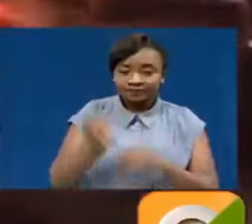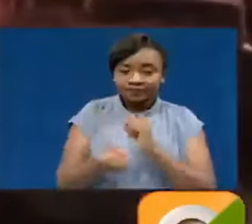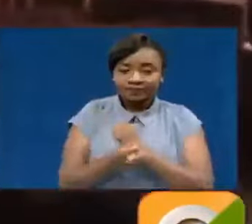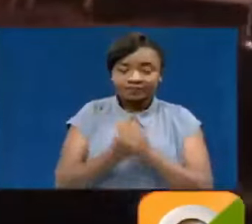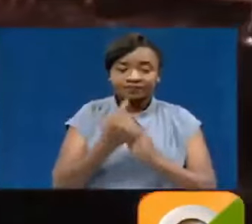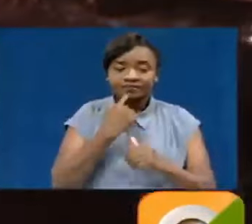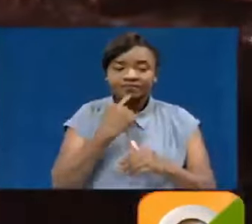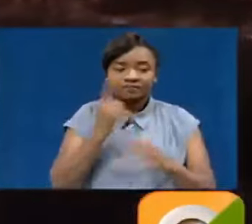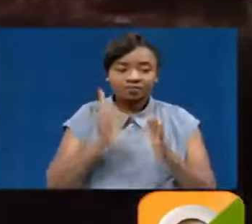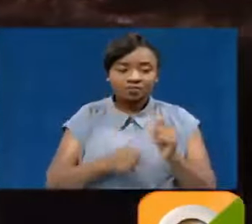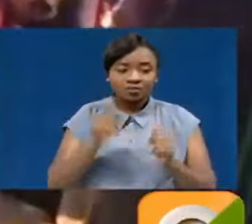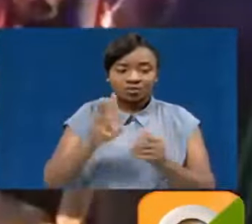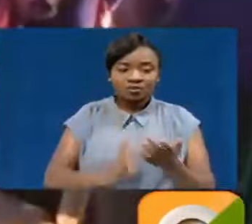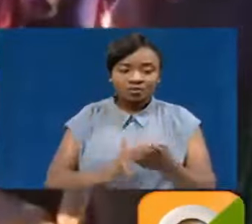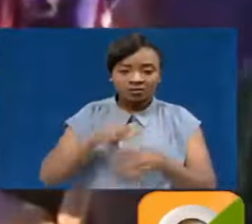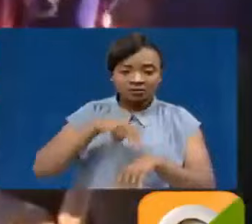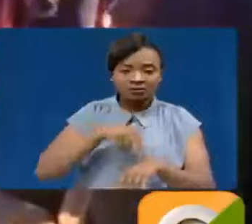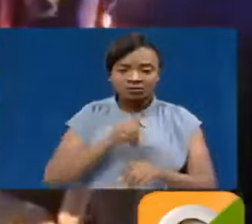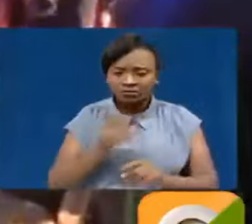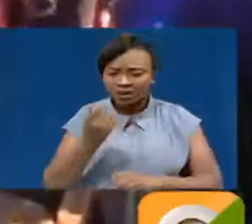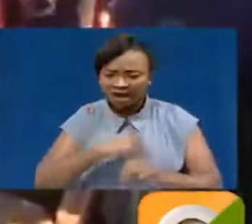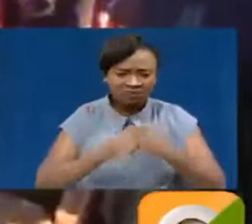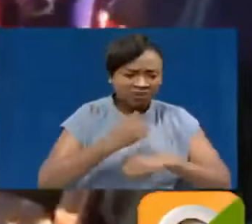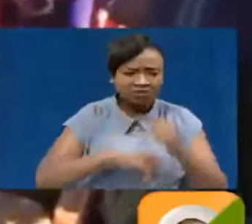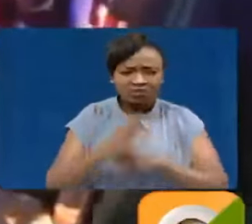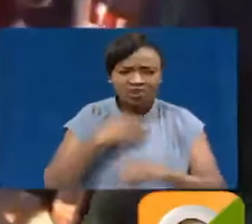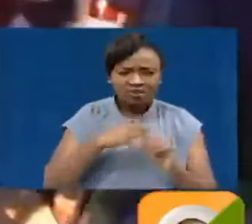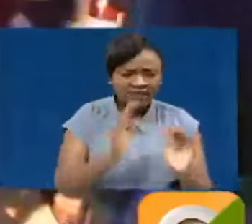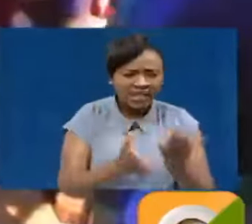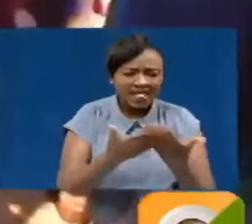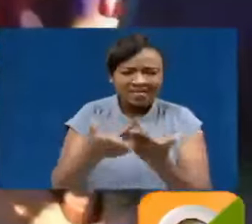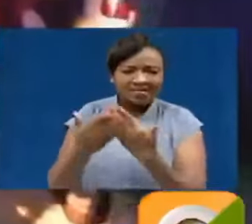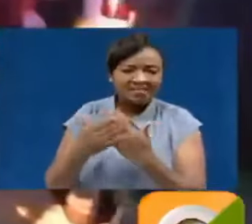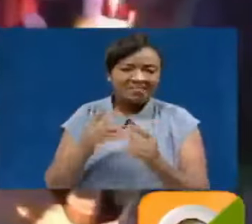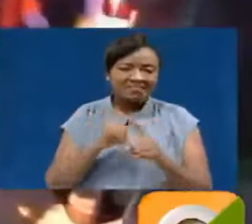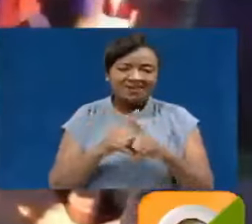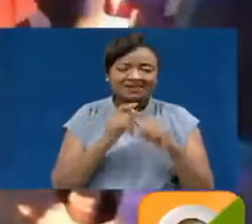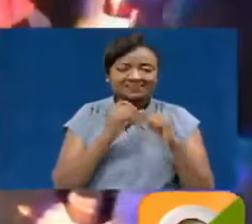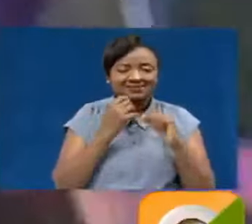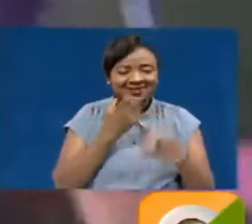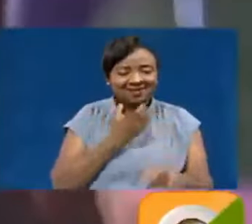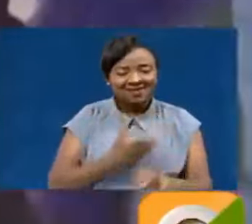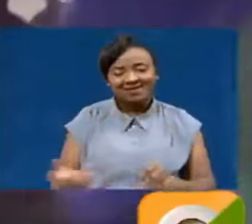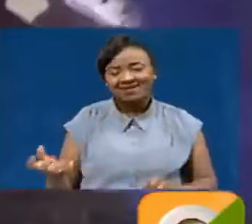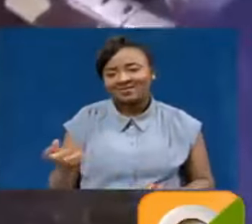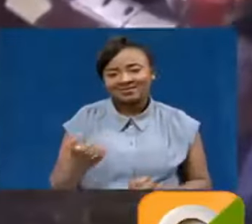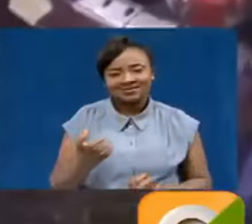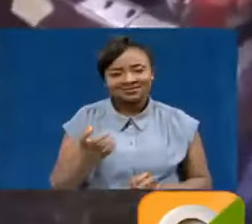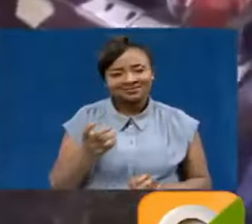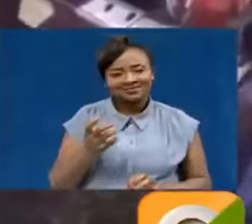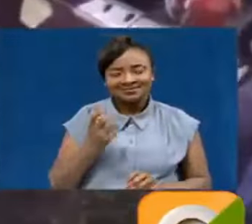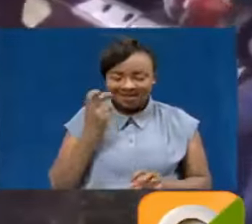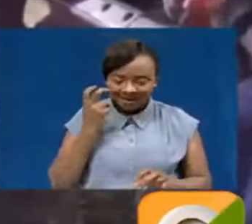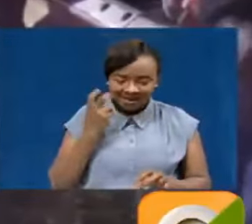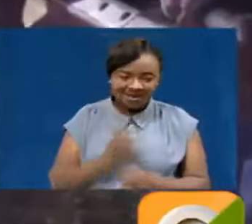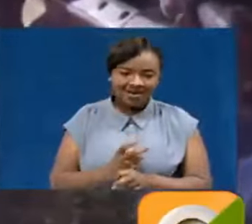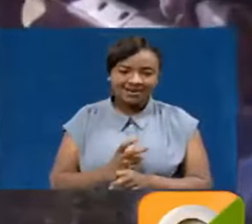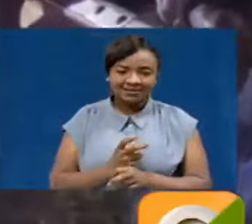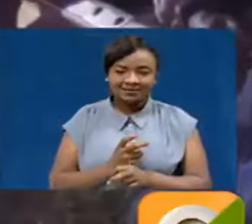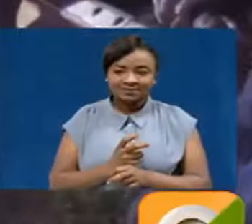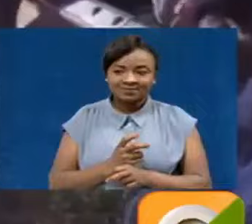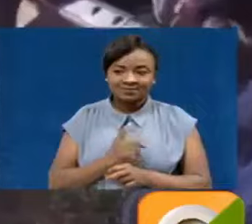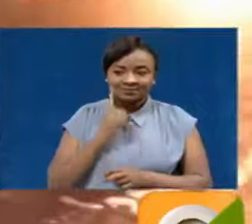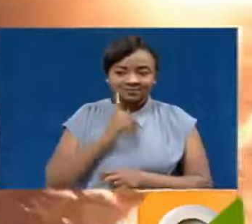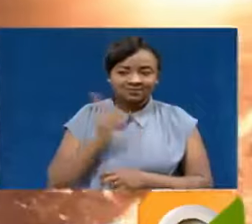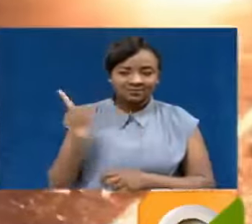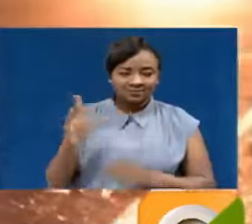walisimama na kukimbia kuwaokoa marafiki wao, ila ilikuwa changamoto hadi pale wazima moto na maafisa wa